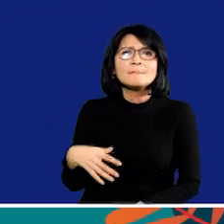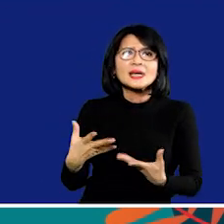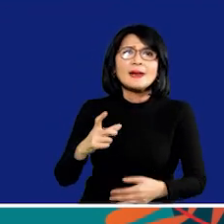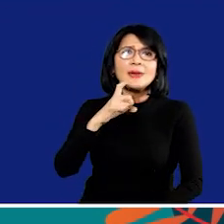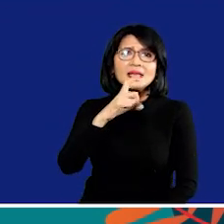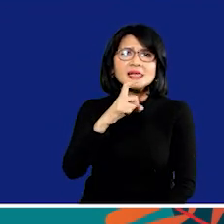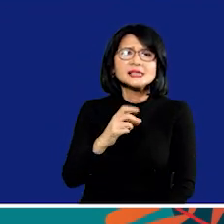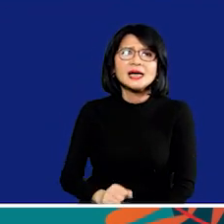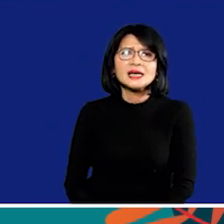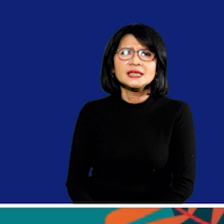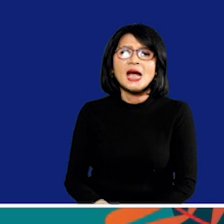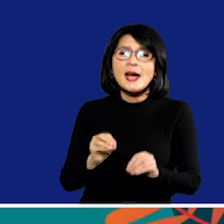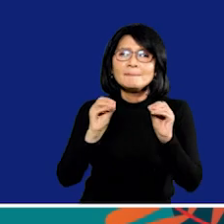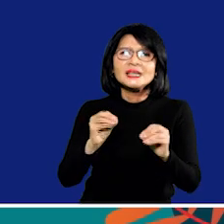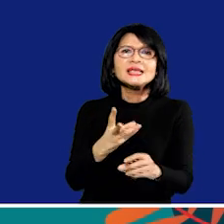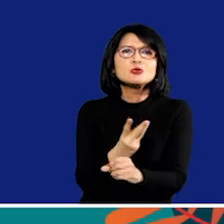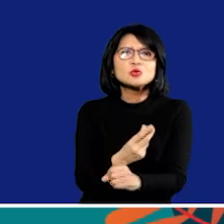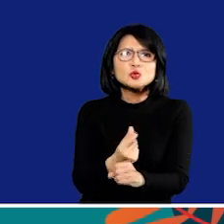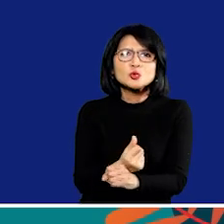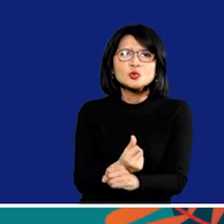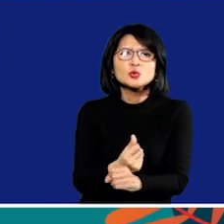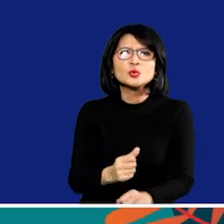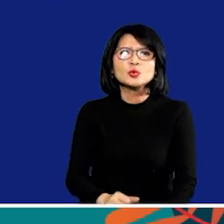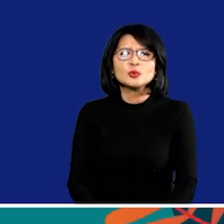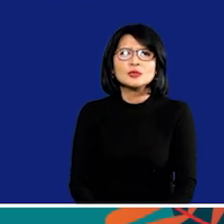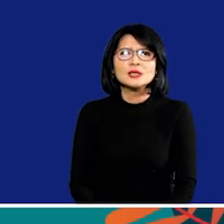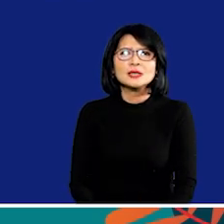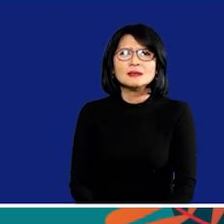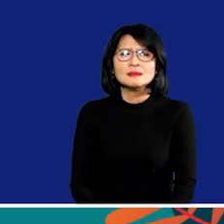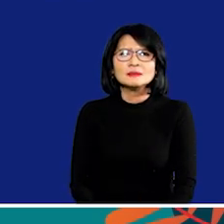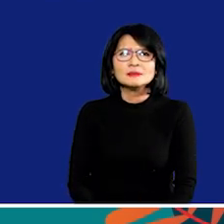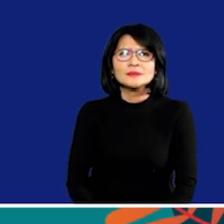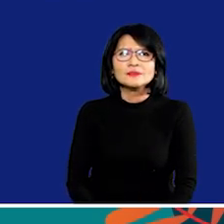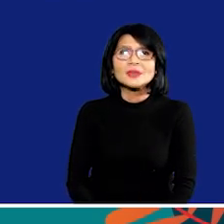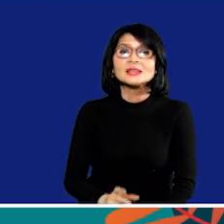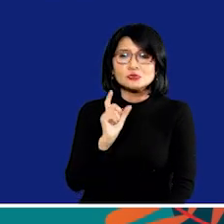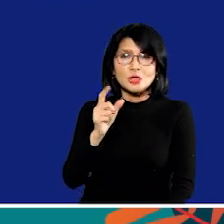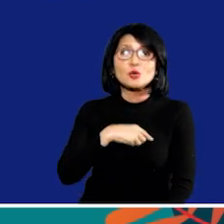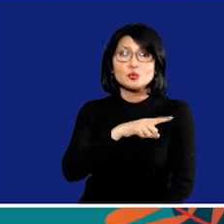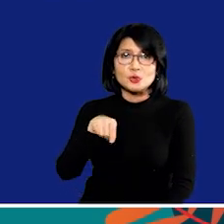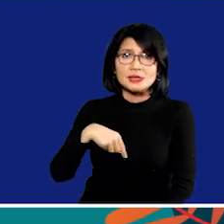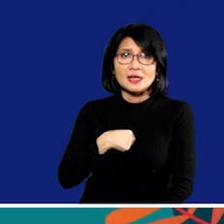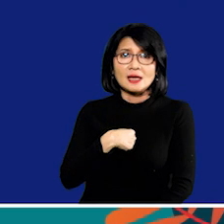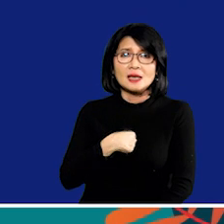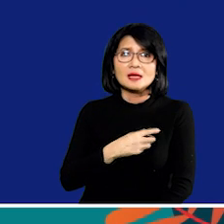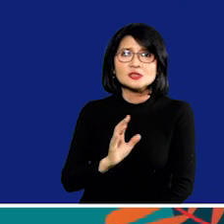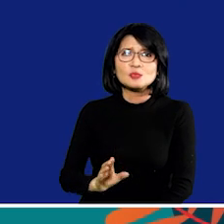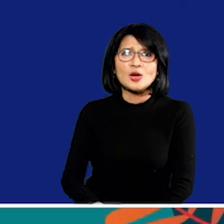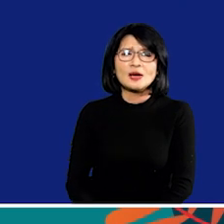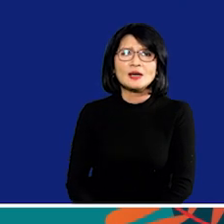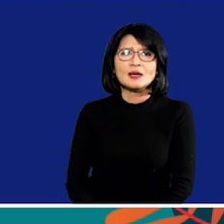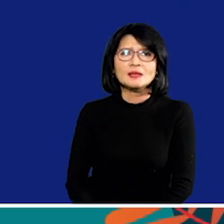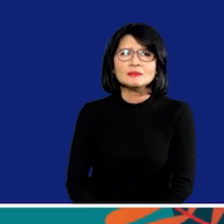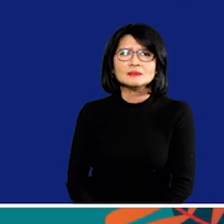caranya memberikan edukasi kepada guru? Dan bukan cuma guru juga, kepada kita juga gimana caranya itu masuk